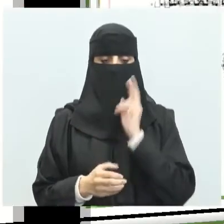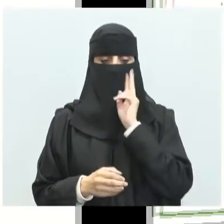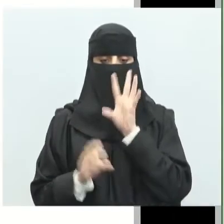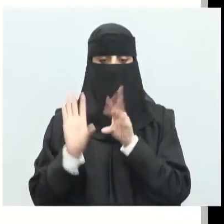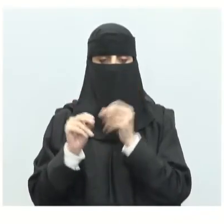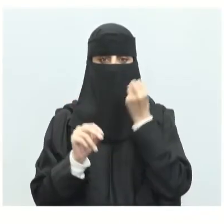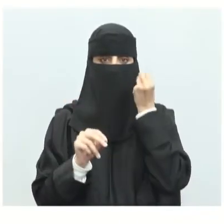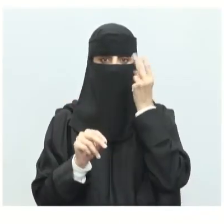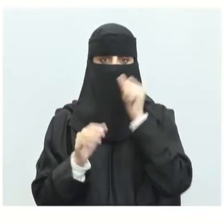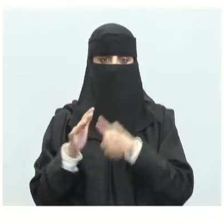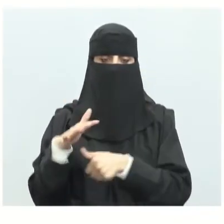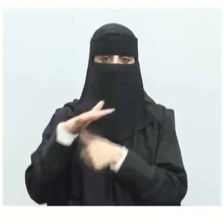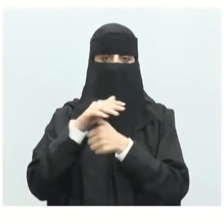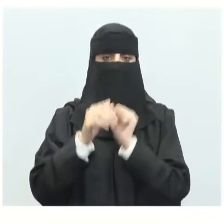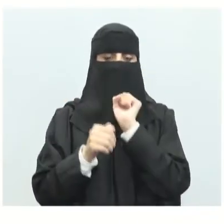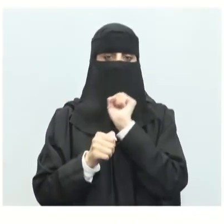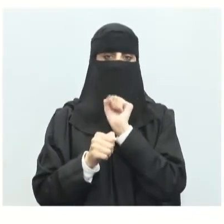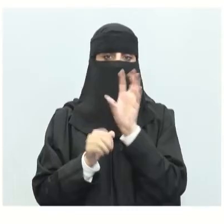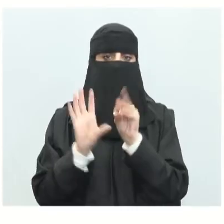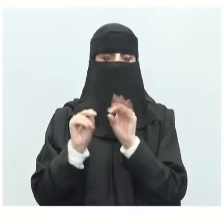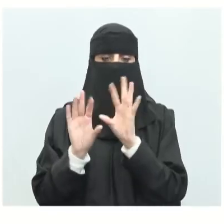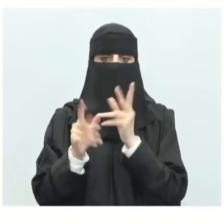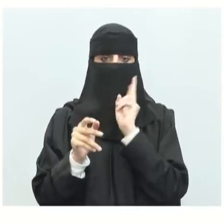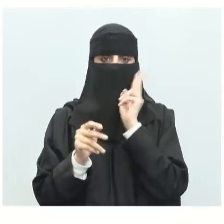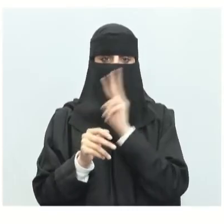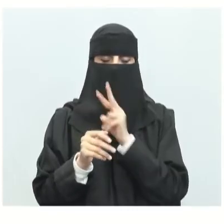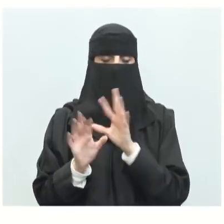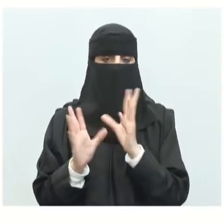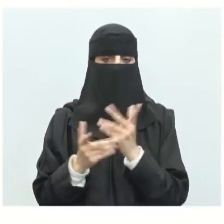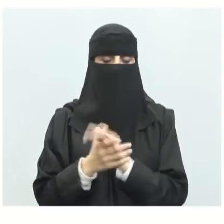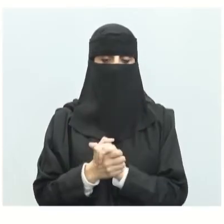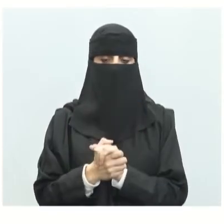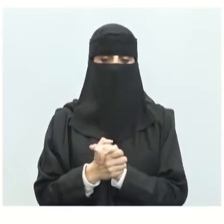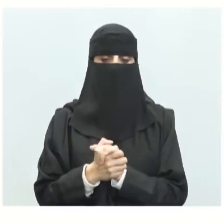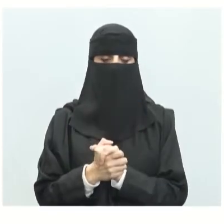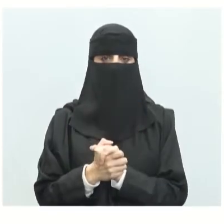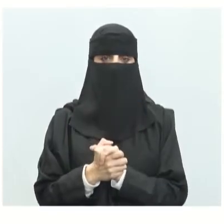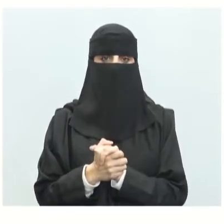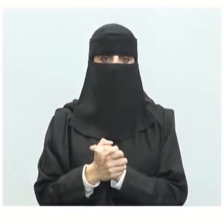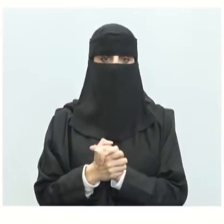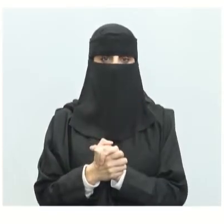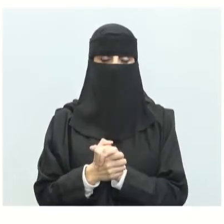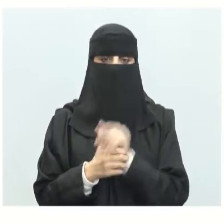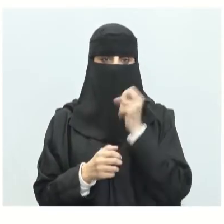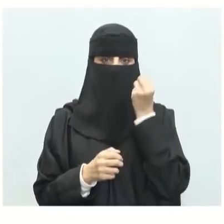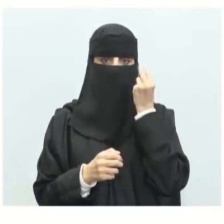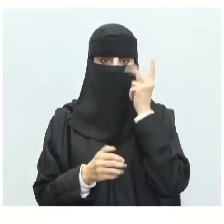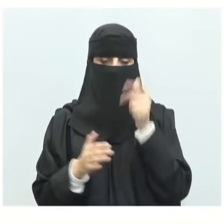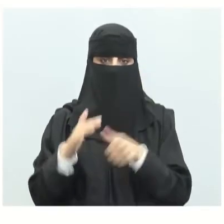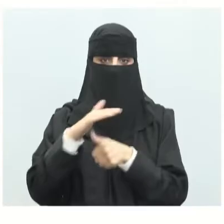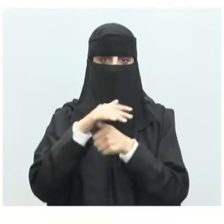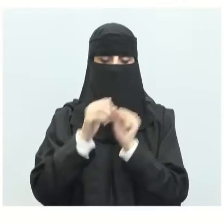الافكار الرئيسه للنص الافكار الرئيسه للنص هي تعبر عن